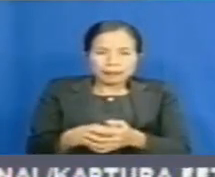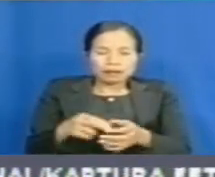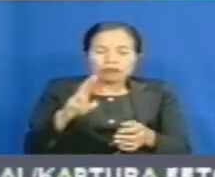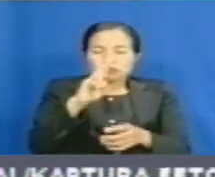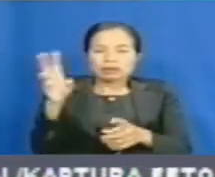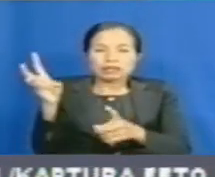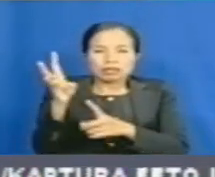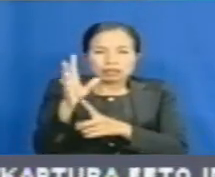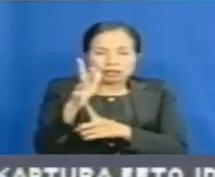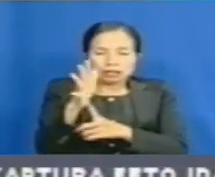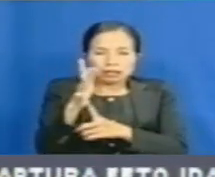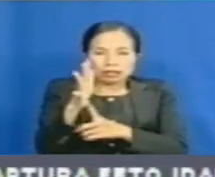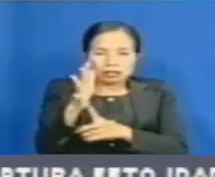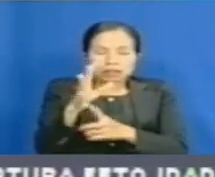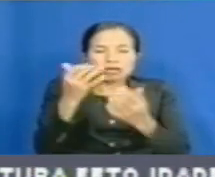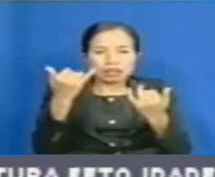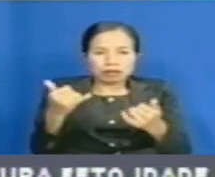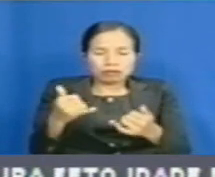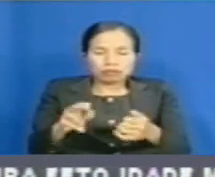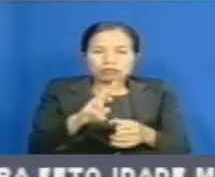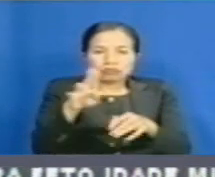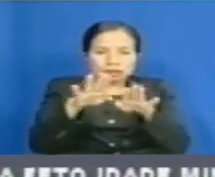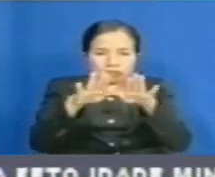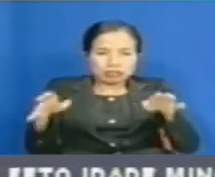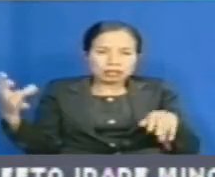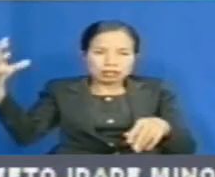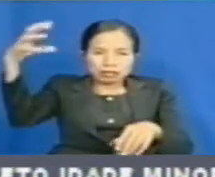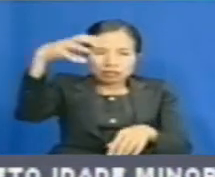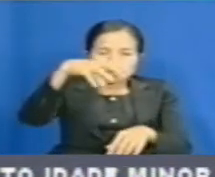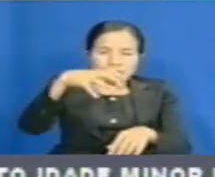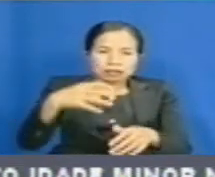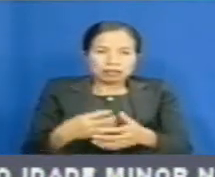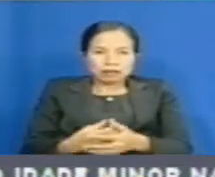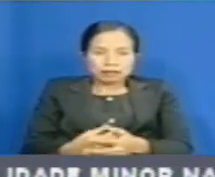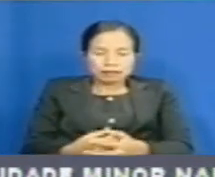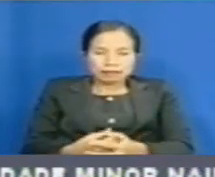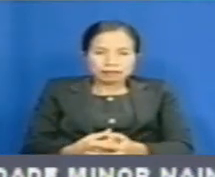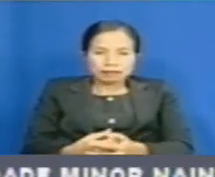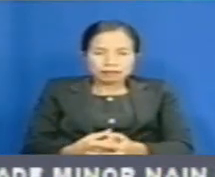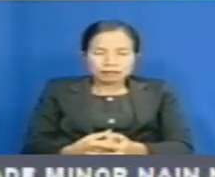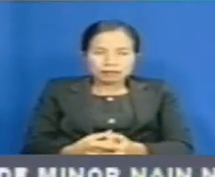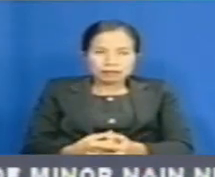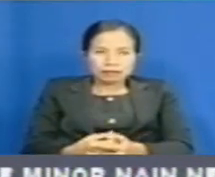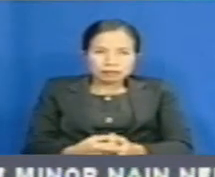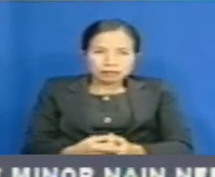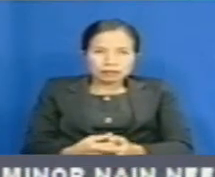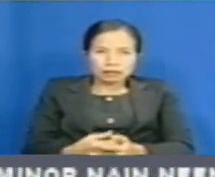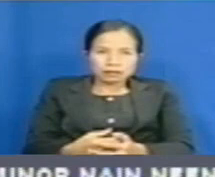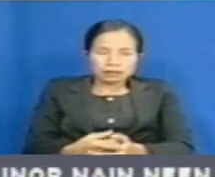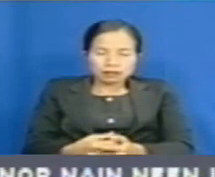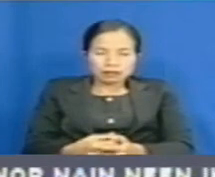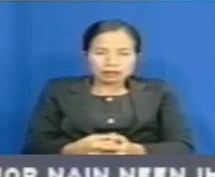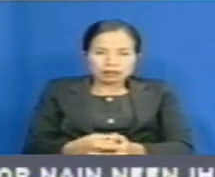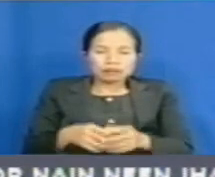mes agora amin sunu tenaga surya. Uja tenaga surya. Tenaga surya. Oh, ini bayi lor lor mana sini bele